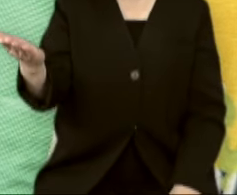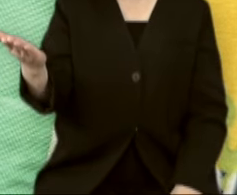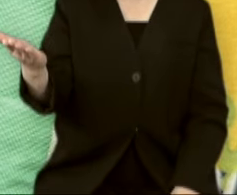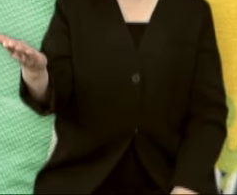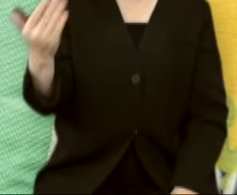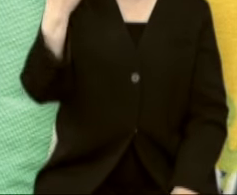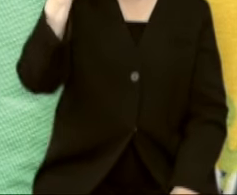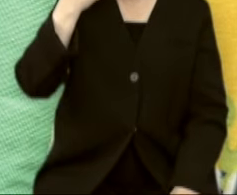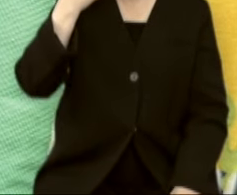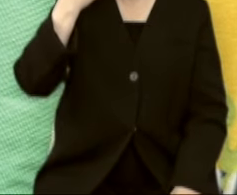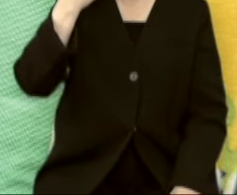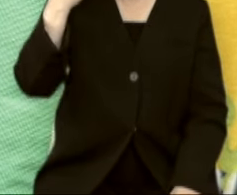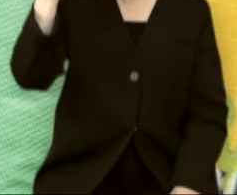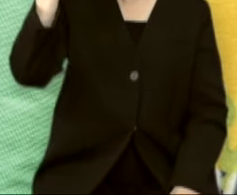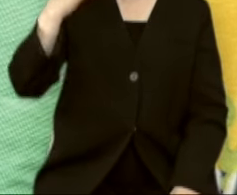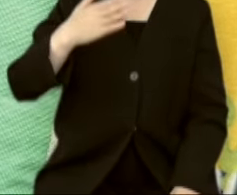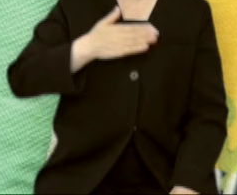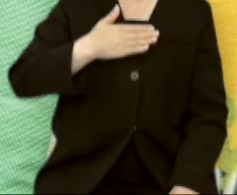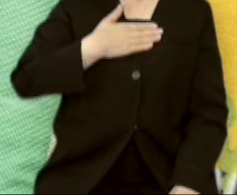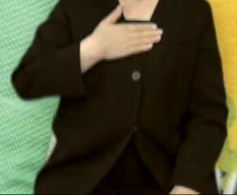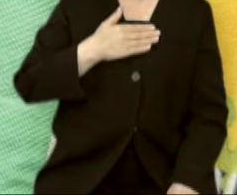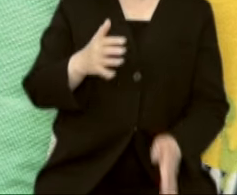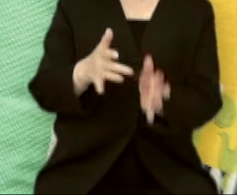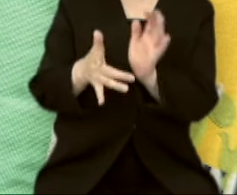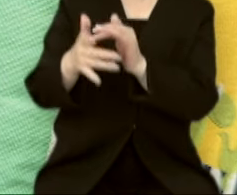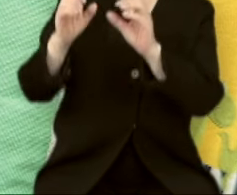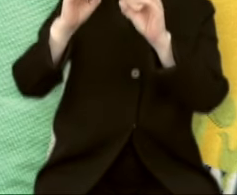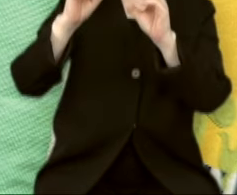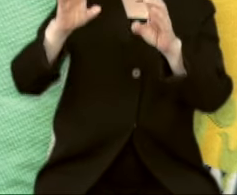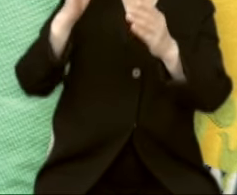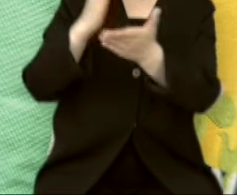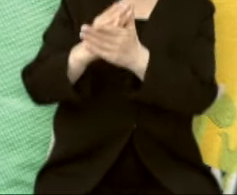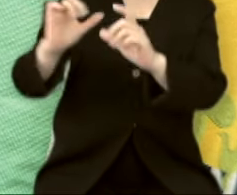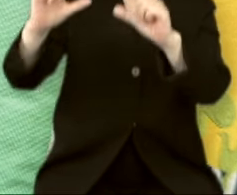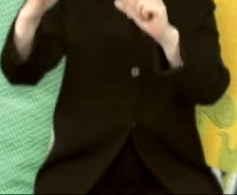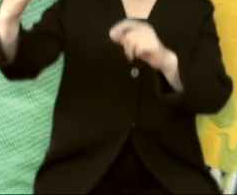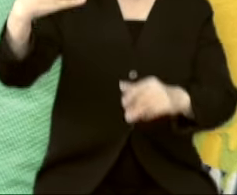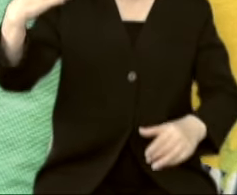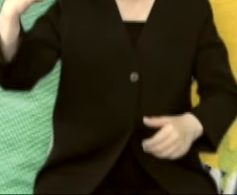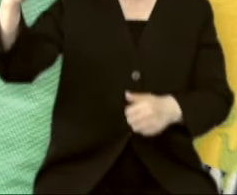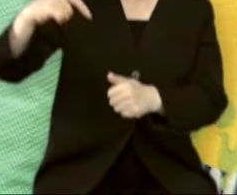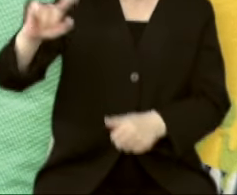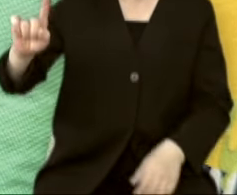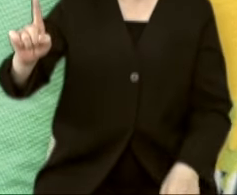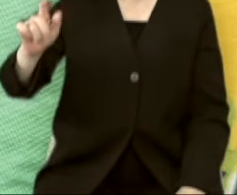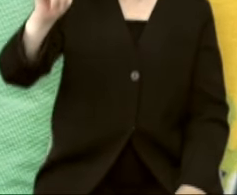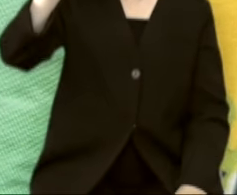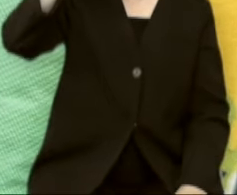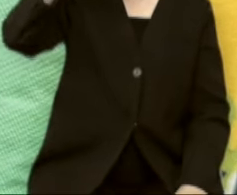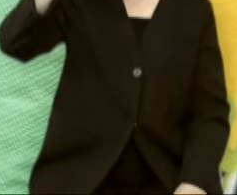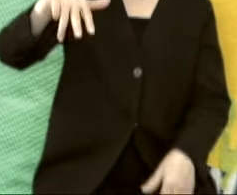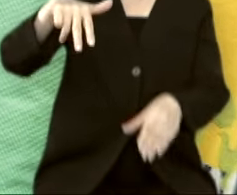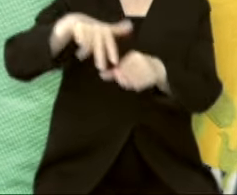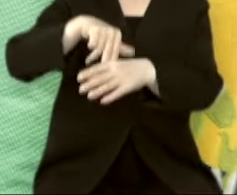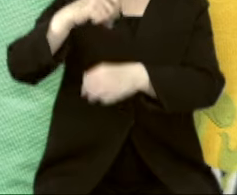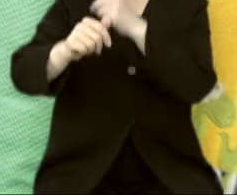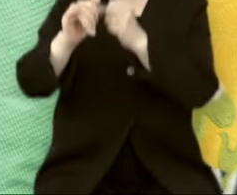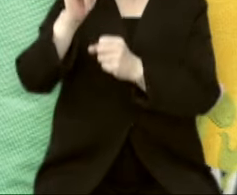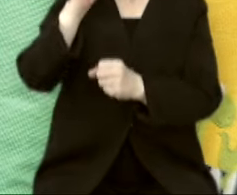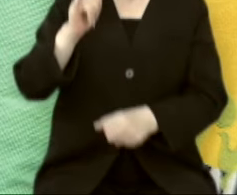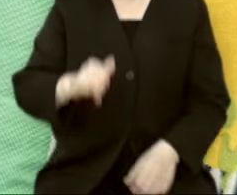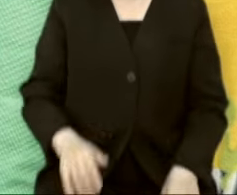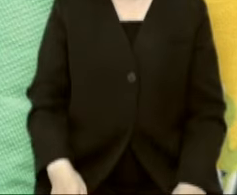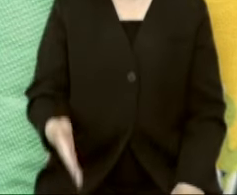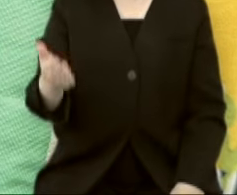당신이 누군데 감히 네, 나에게 네. 예수를 전하지 말라고 하시나요? 인도는 종교의 자유가 있는